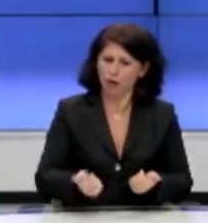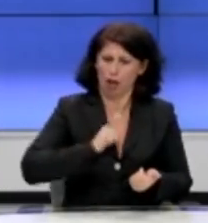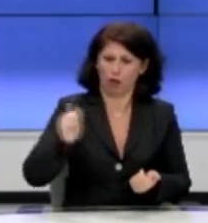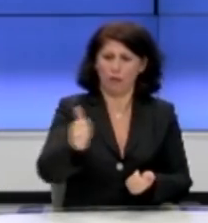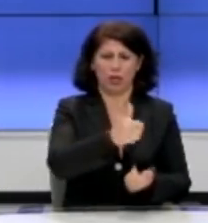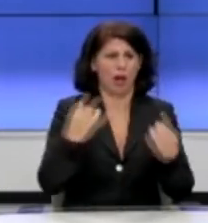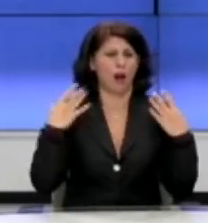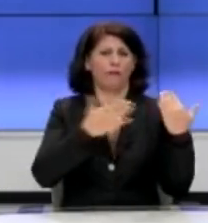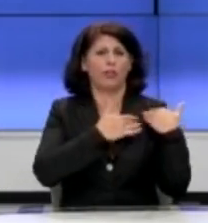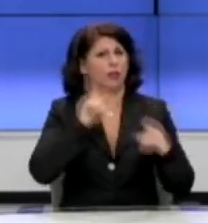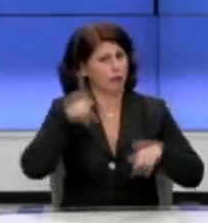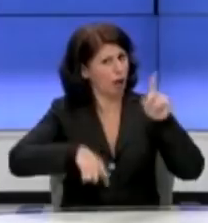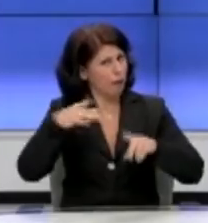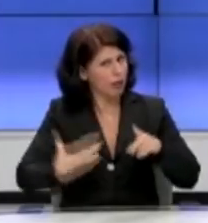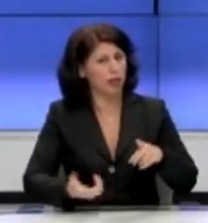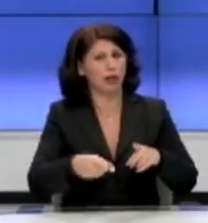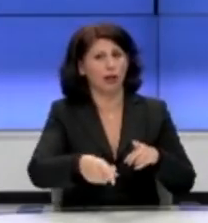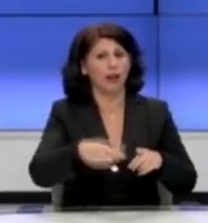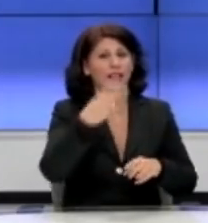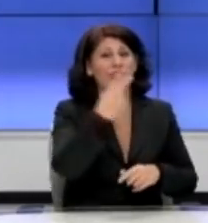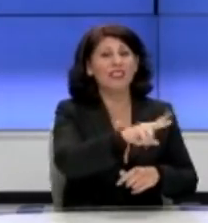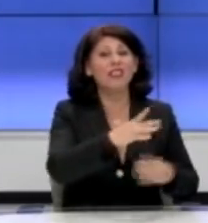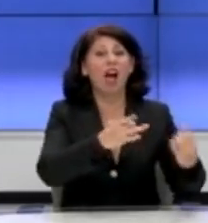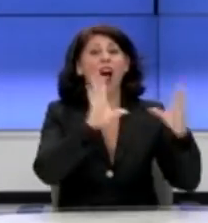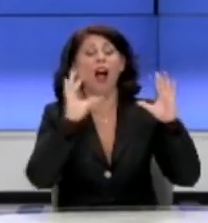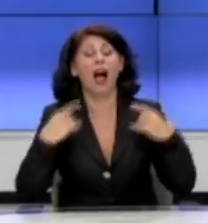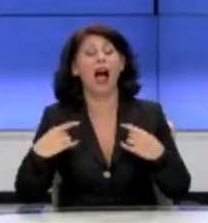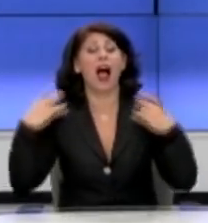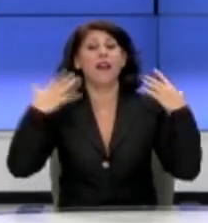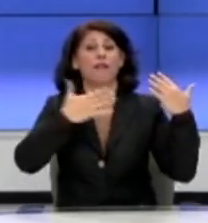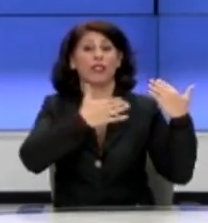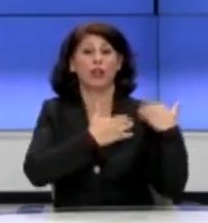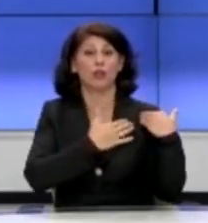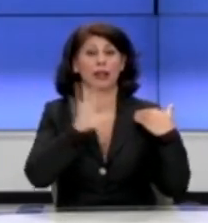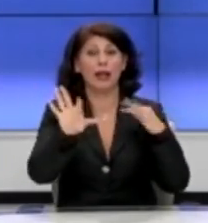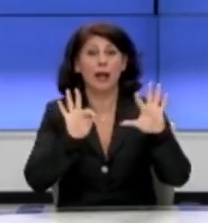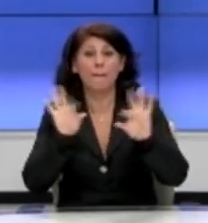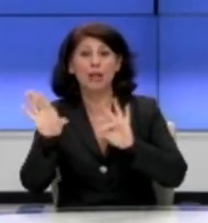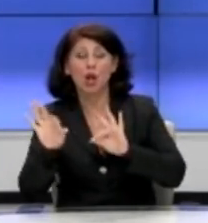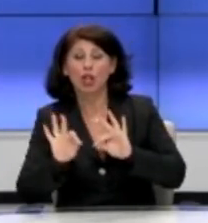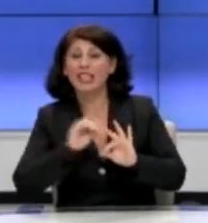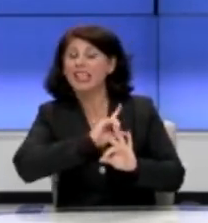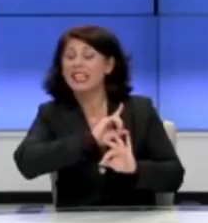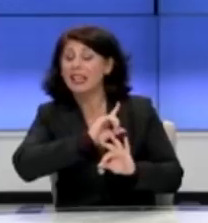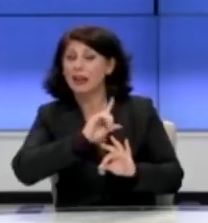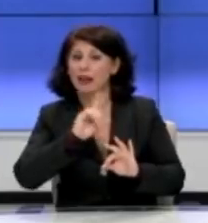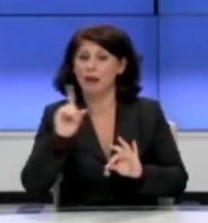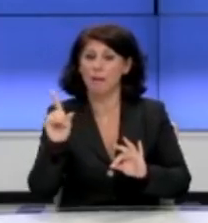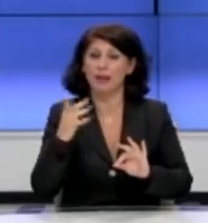υπάρχουν, θα έπρεπε να μιλήσετε για τη δική σας ανευθυνότητα και την επιλογή να μην